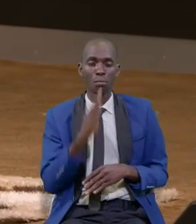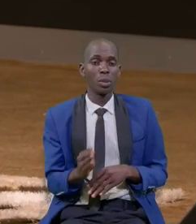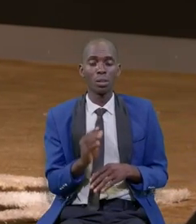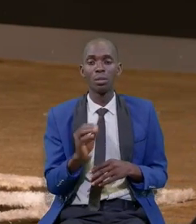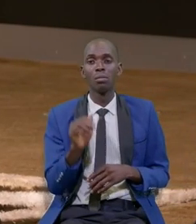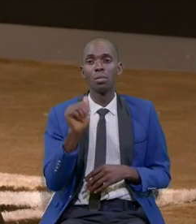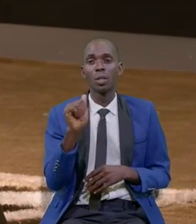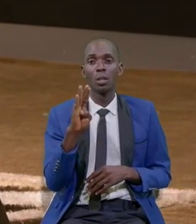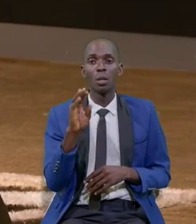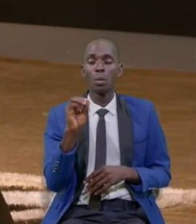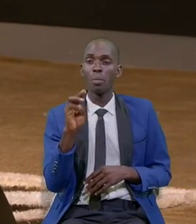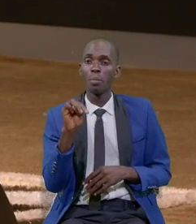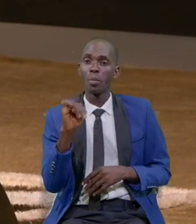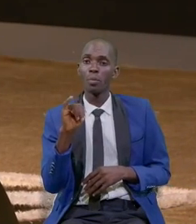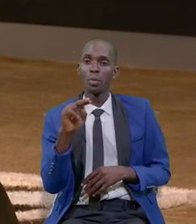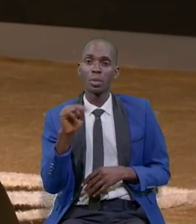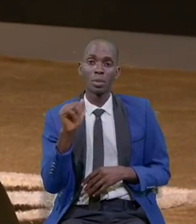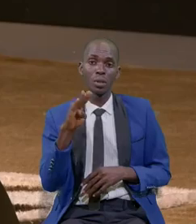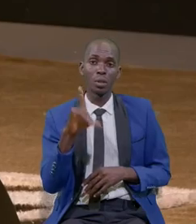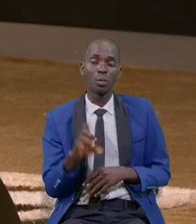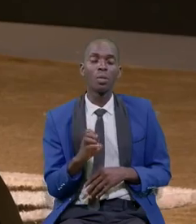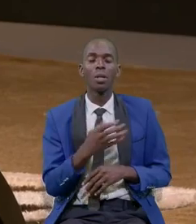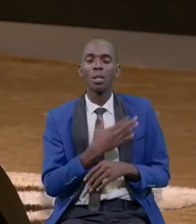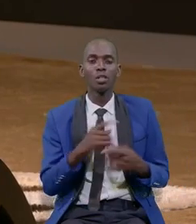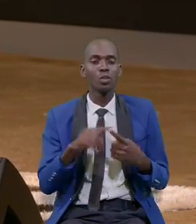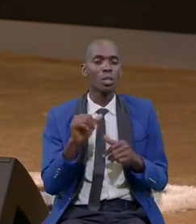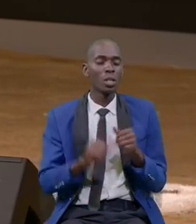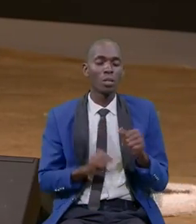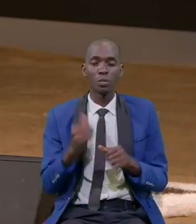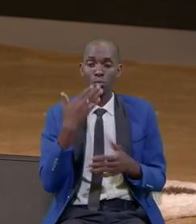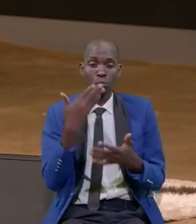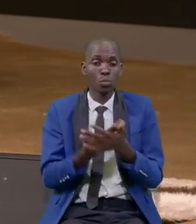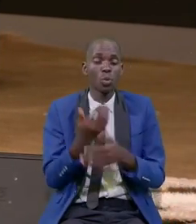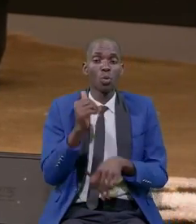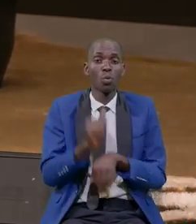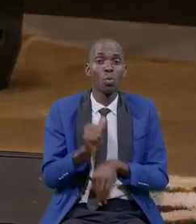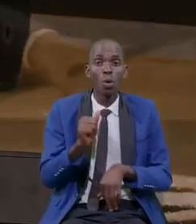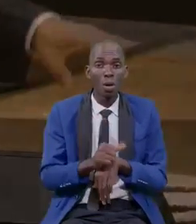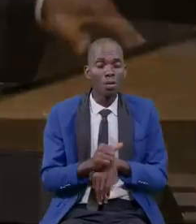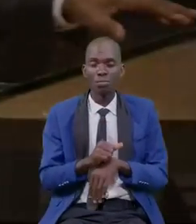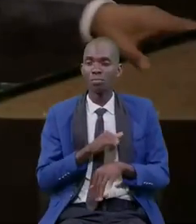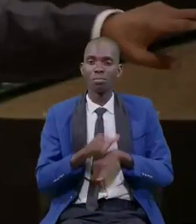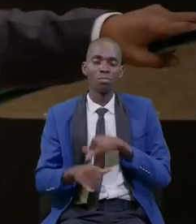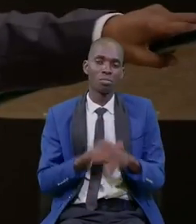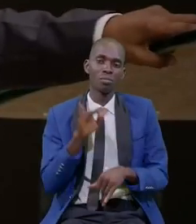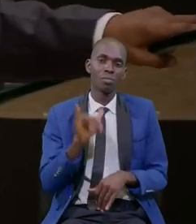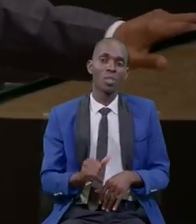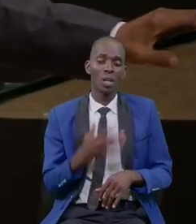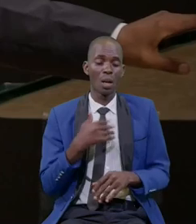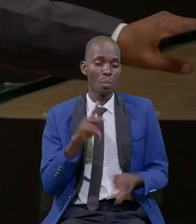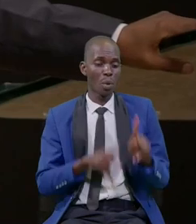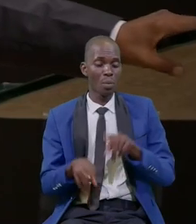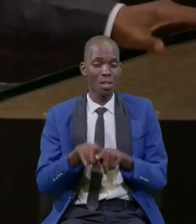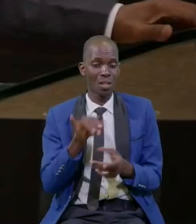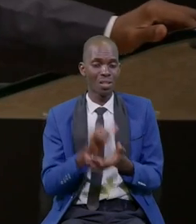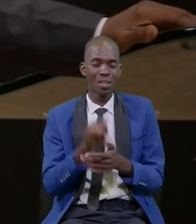abominable, rebelle et incapable d'aucune bonne œuvre. De telles personnes ne peuvent,